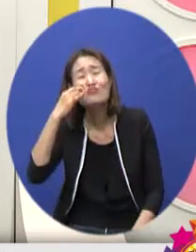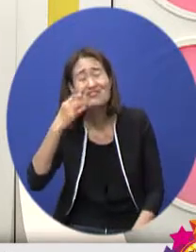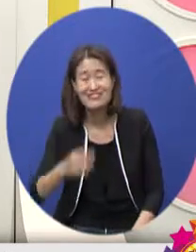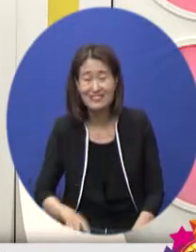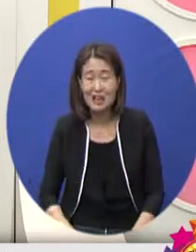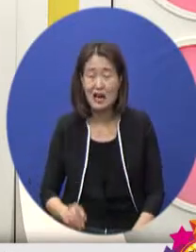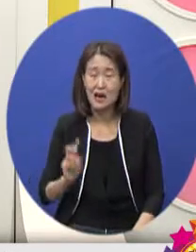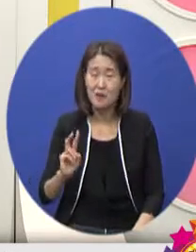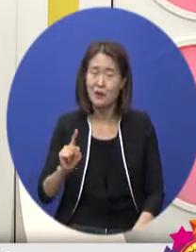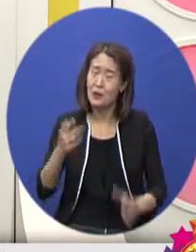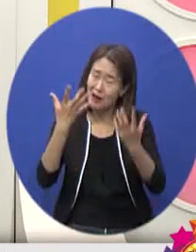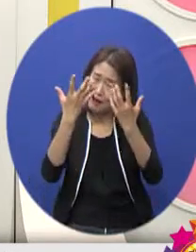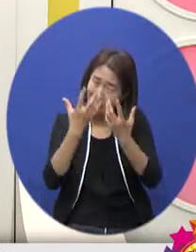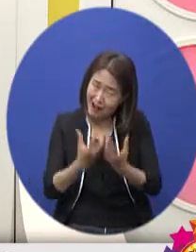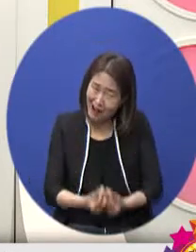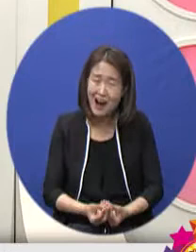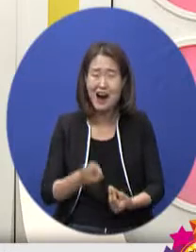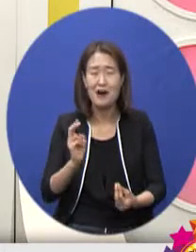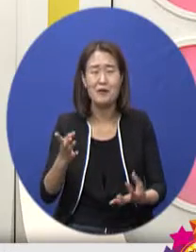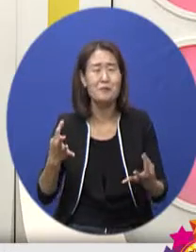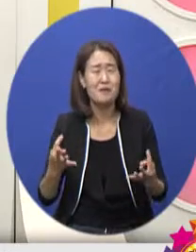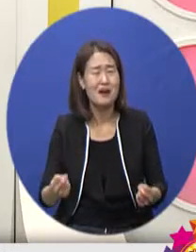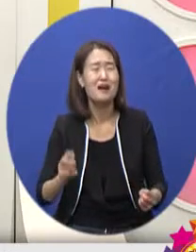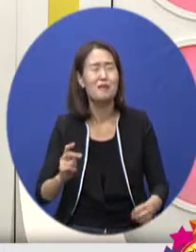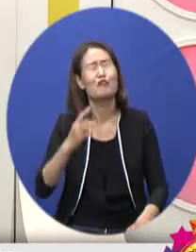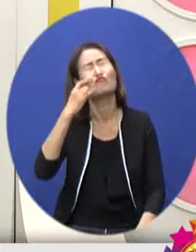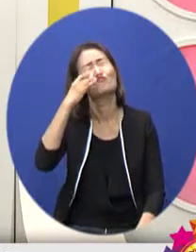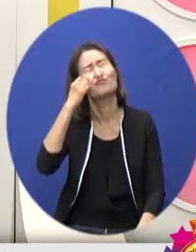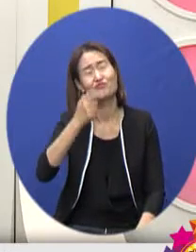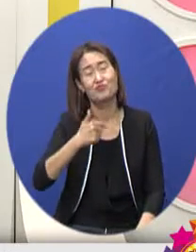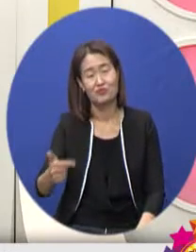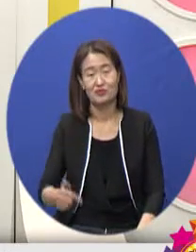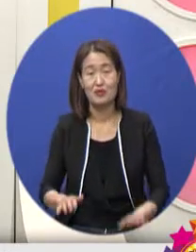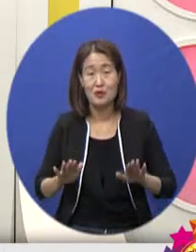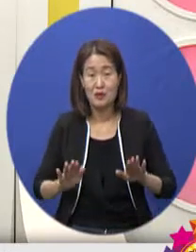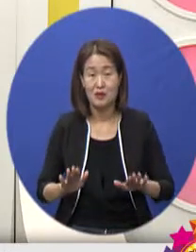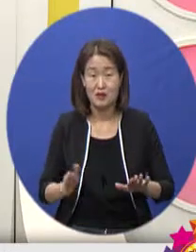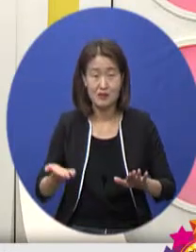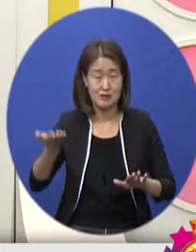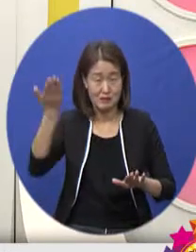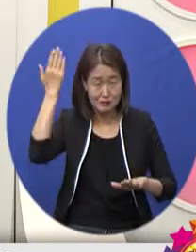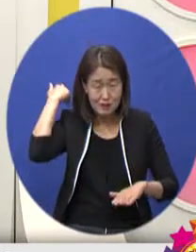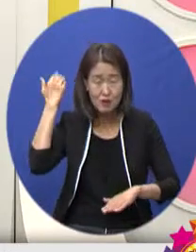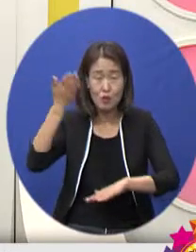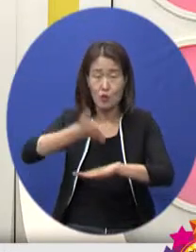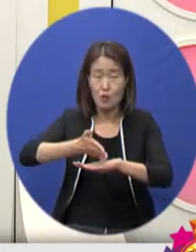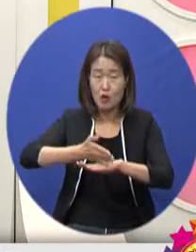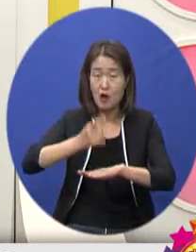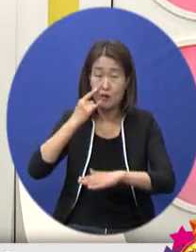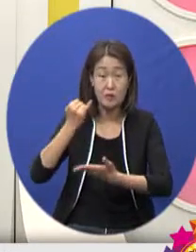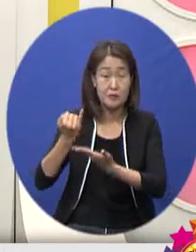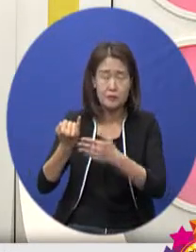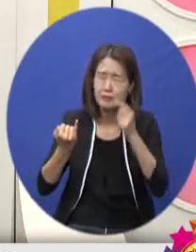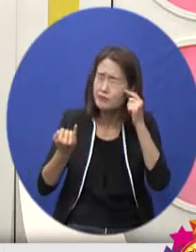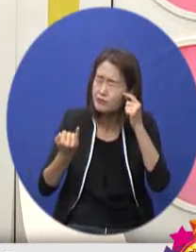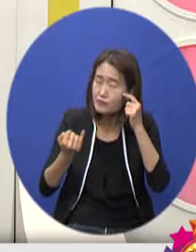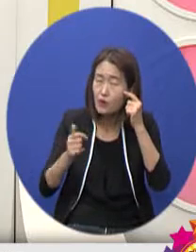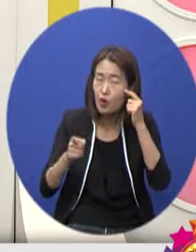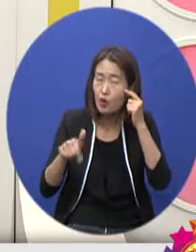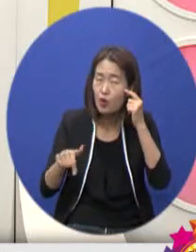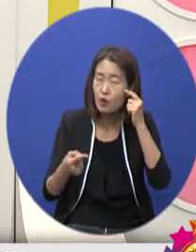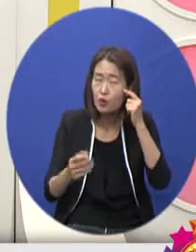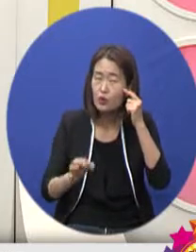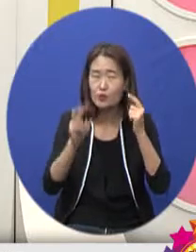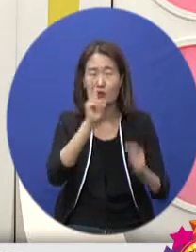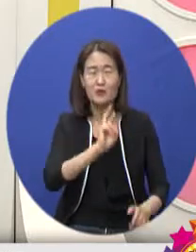뭔가 예, 또 이렇게 나올 것 같아가지고 궁금하네요. 네. 자, 오늘 예전에 고마우셨던 그 어머님을 생각하시면서 허공을 불러주실